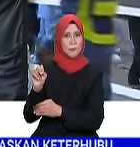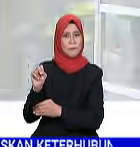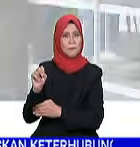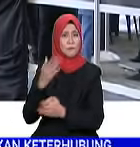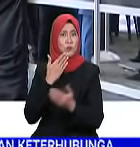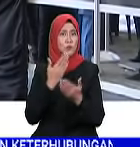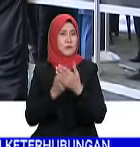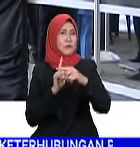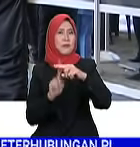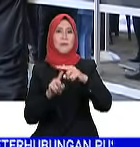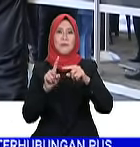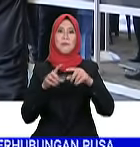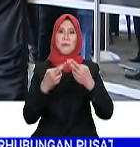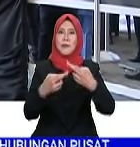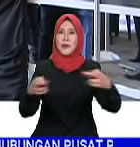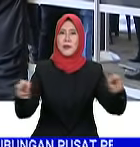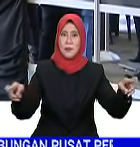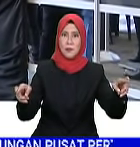pelancaran ini daripada